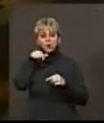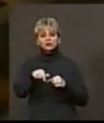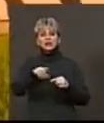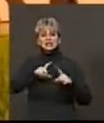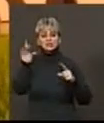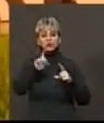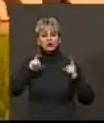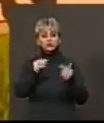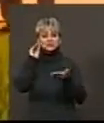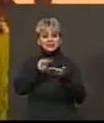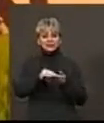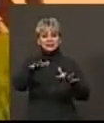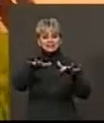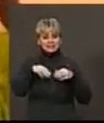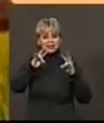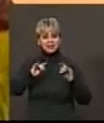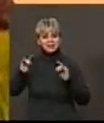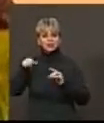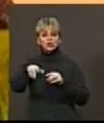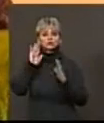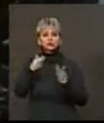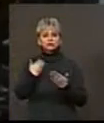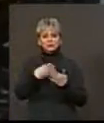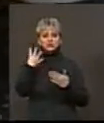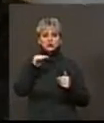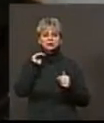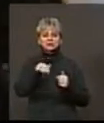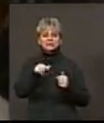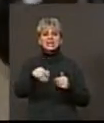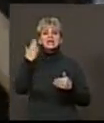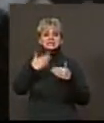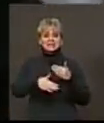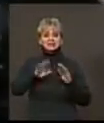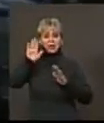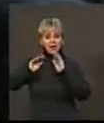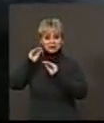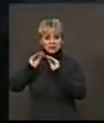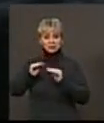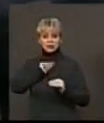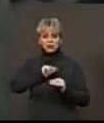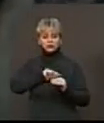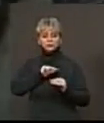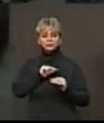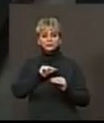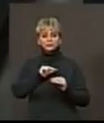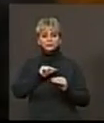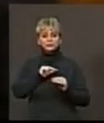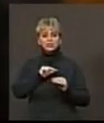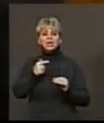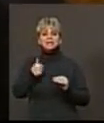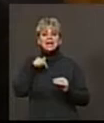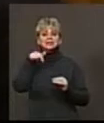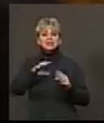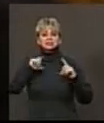Ростов-арене идет установка зрительских кресел. Их будет около 40 тысяч. Завершаются отделочные работы. Я на